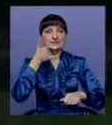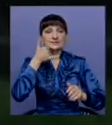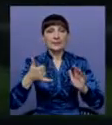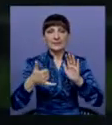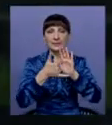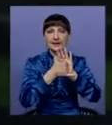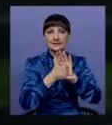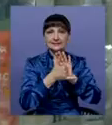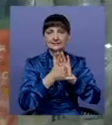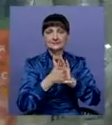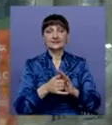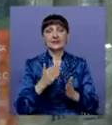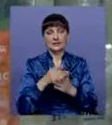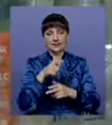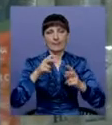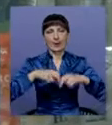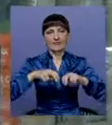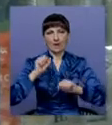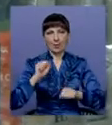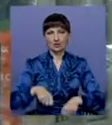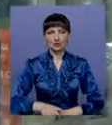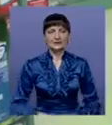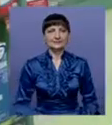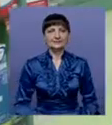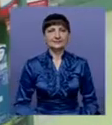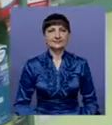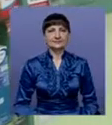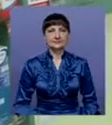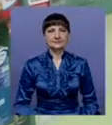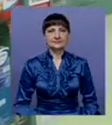приложения dare.kz. Айдана Нураш, Ялкунжан Ашимжанов, телеканал «Алматы».